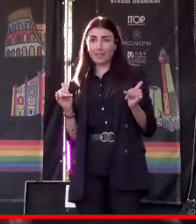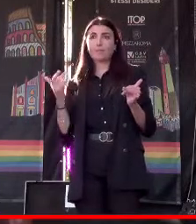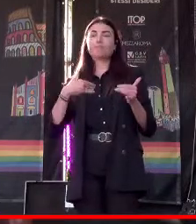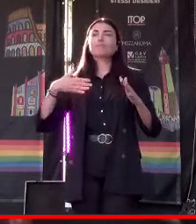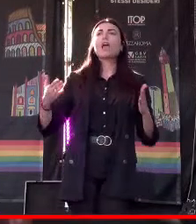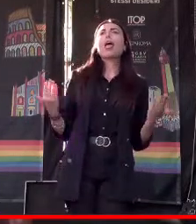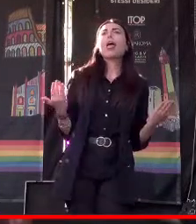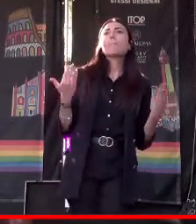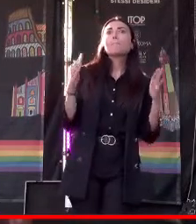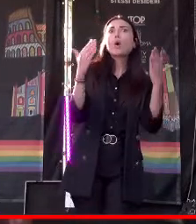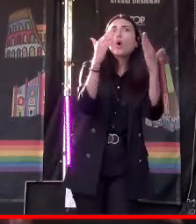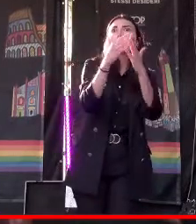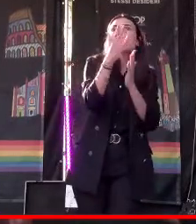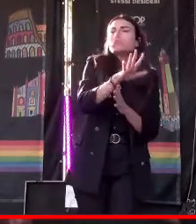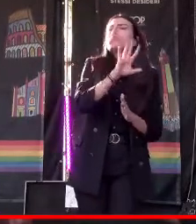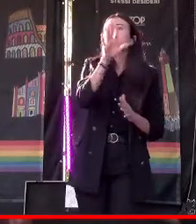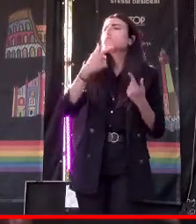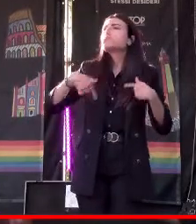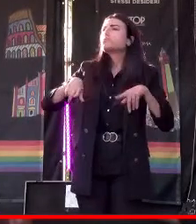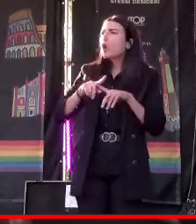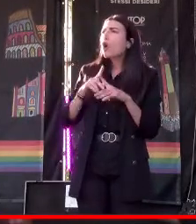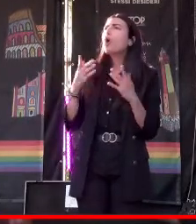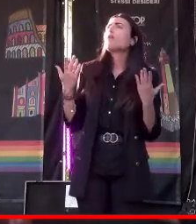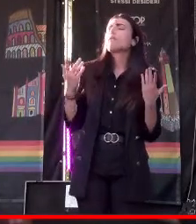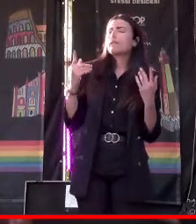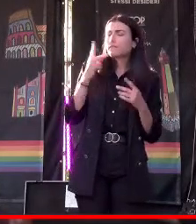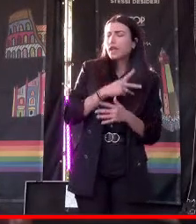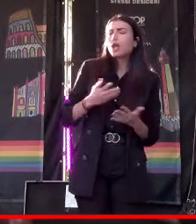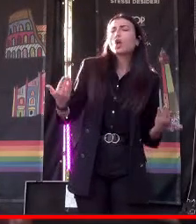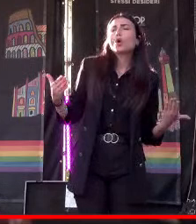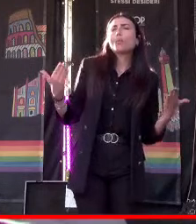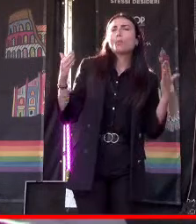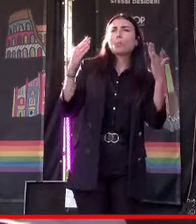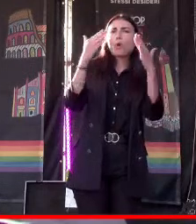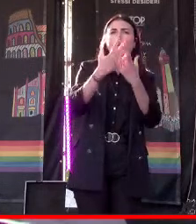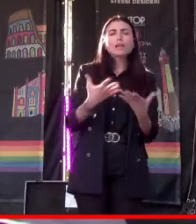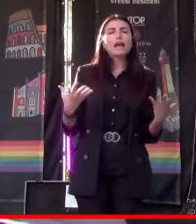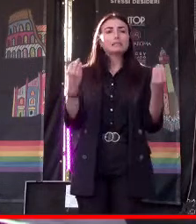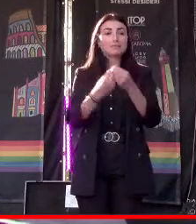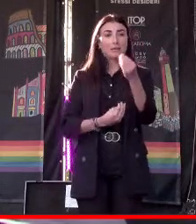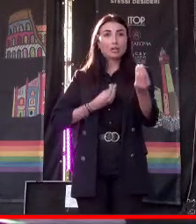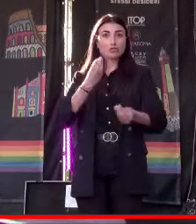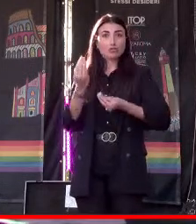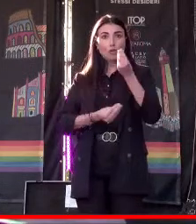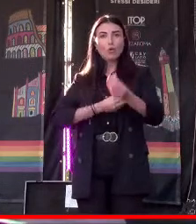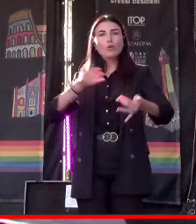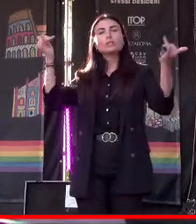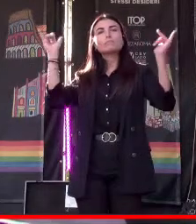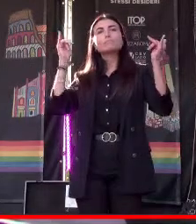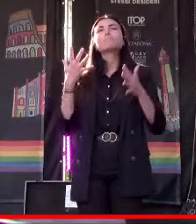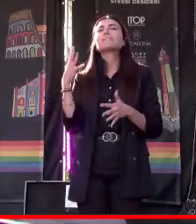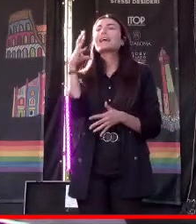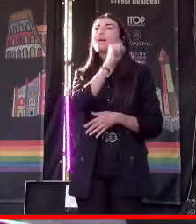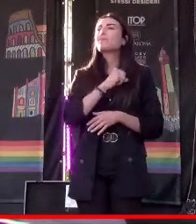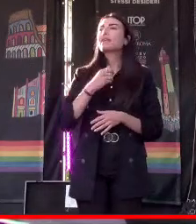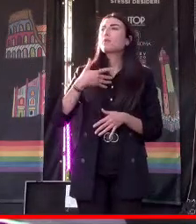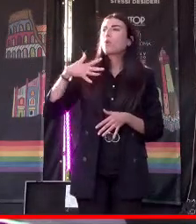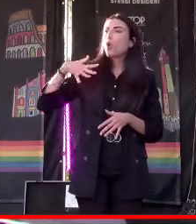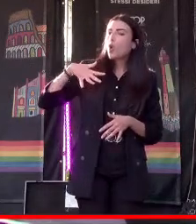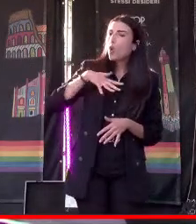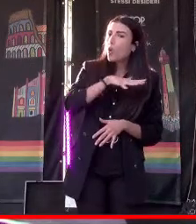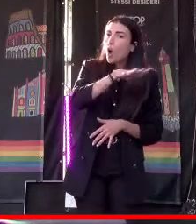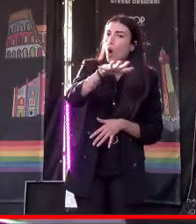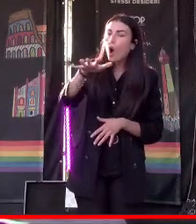alla montagna. Appunto, noi ad esempio stiamo cercando di fare questo sempre con il gioco e il divertimento, anche per far capire ai luoghi